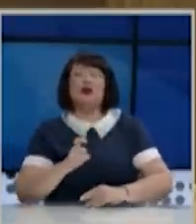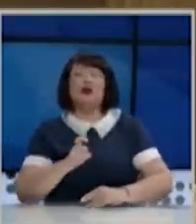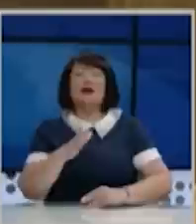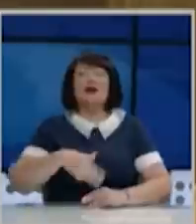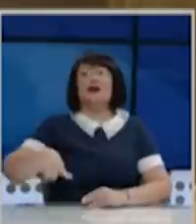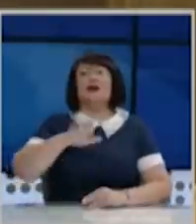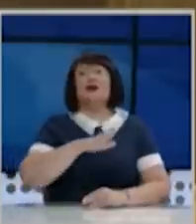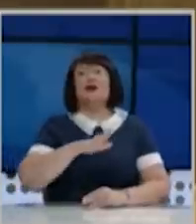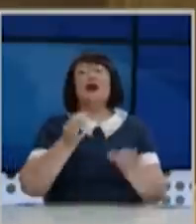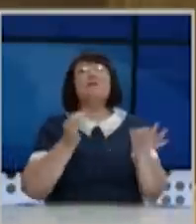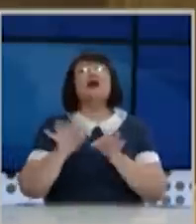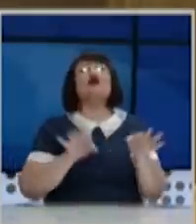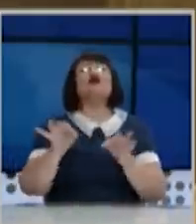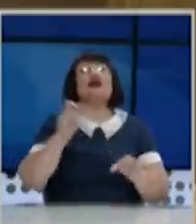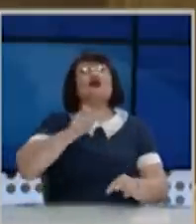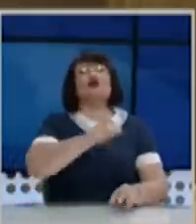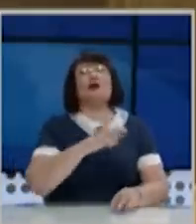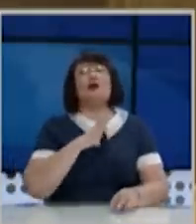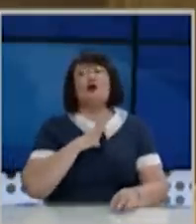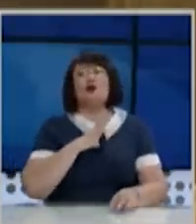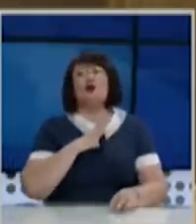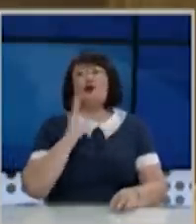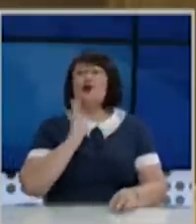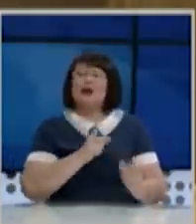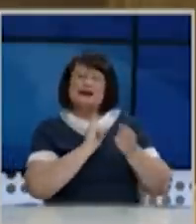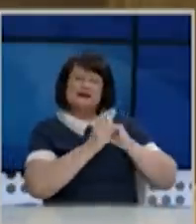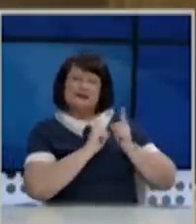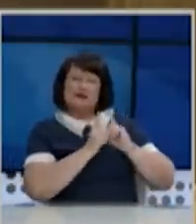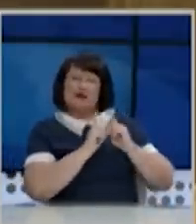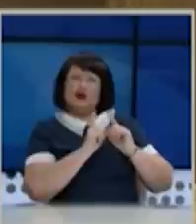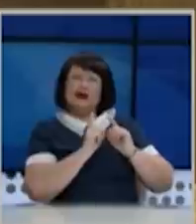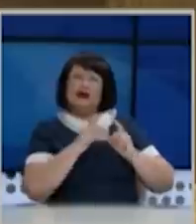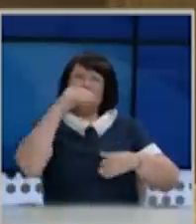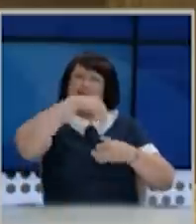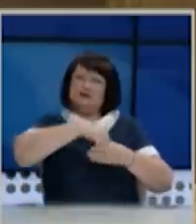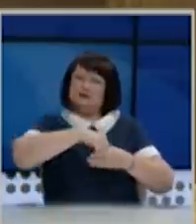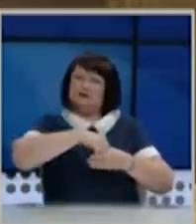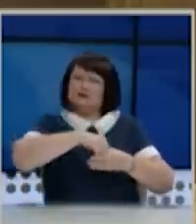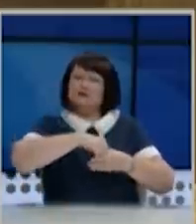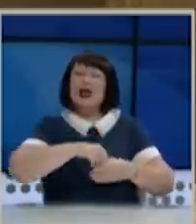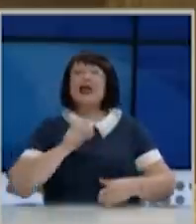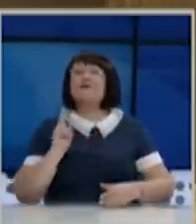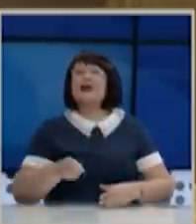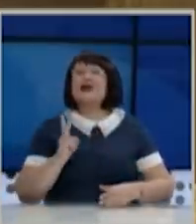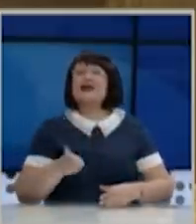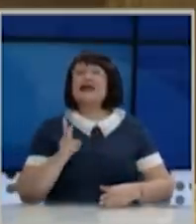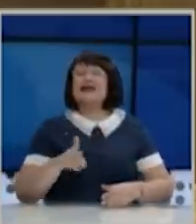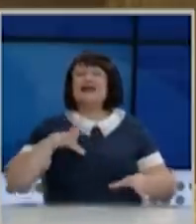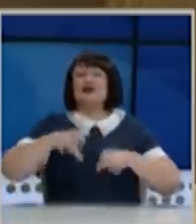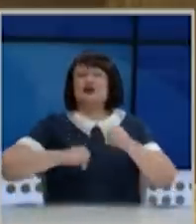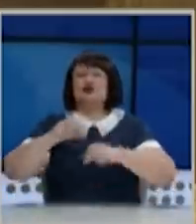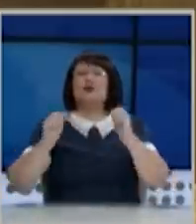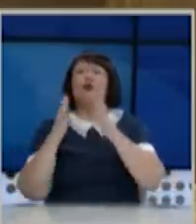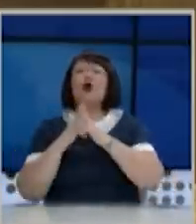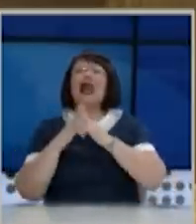λαϊκές περιουσίες. Είστε ικανοί να κάνετε συμφωνίες εμπλοκής της χώρας μας σε επικίνδυνους υπεραλιστικούς